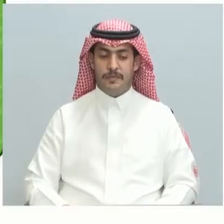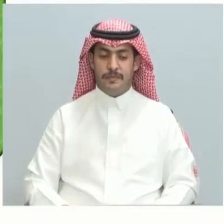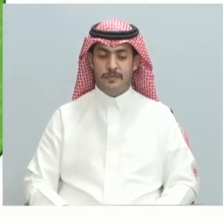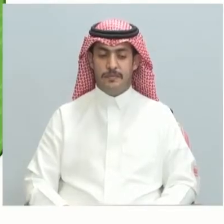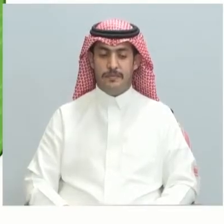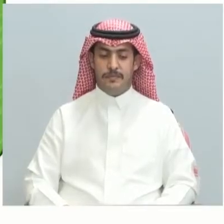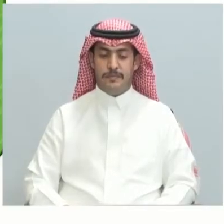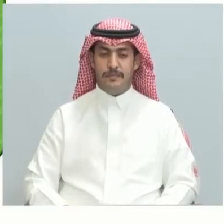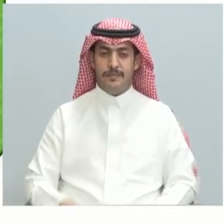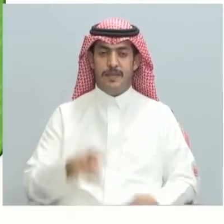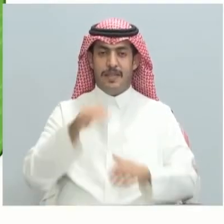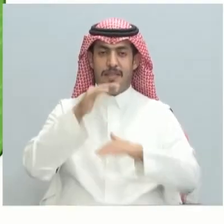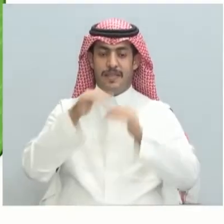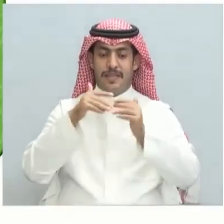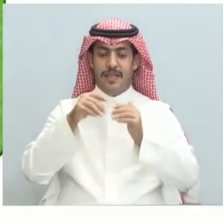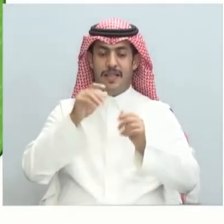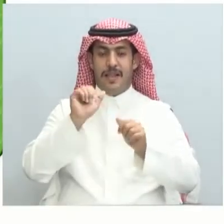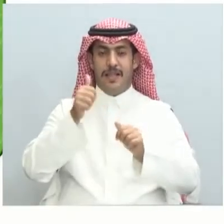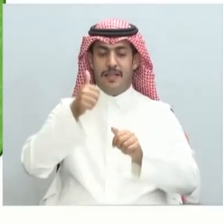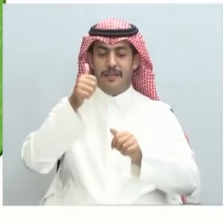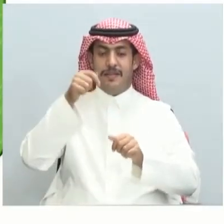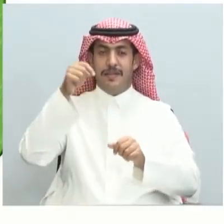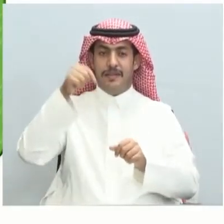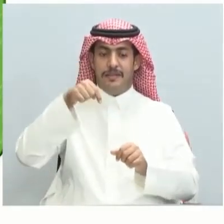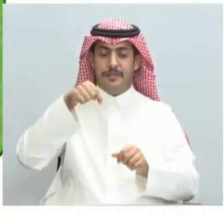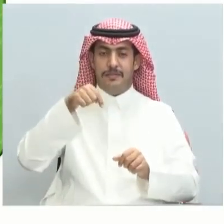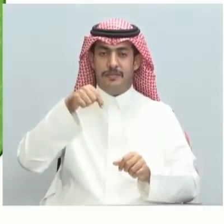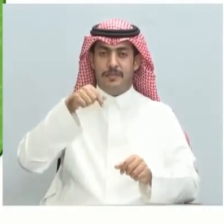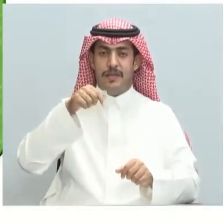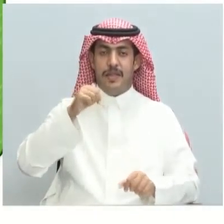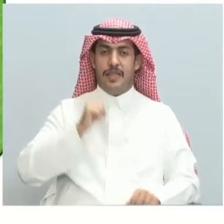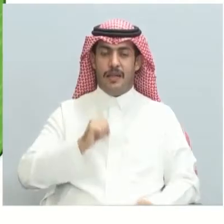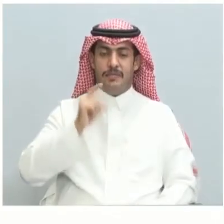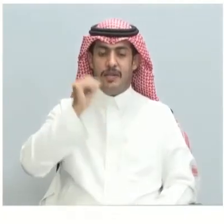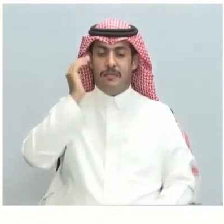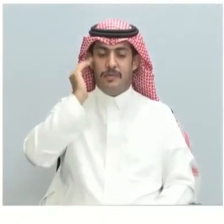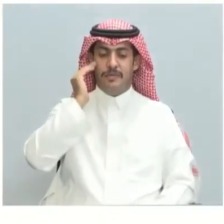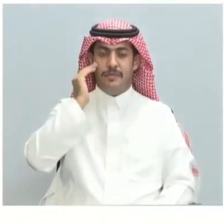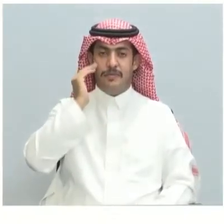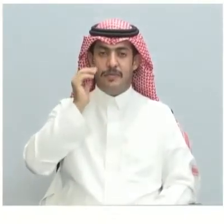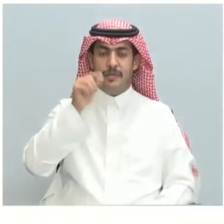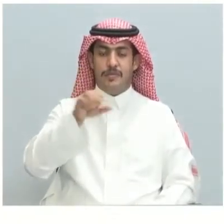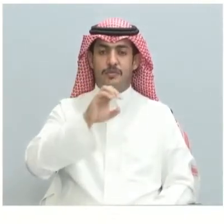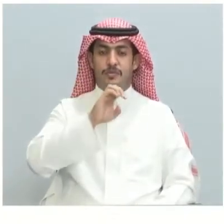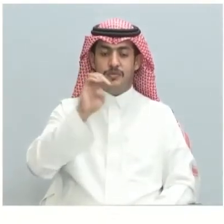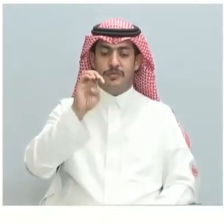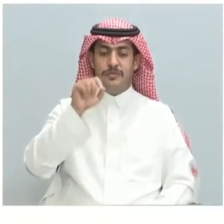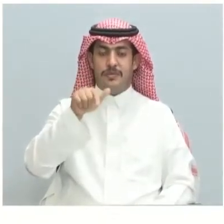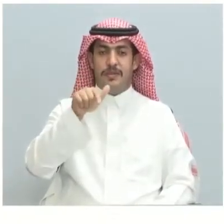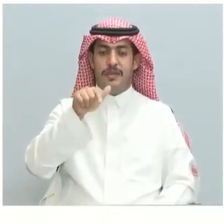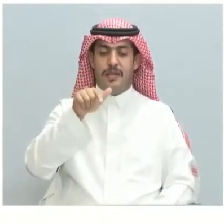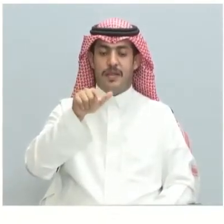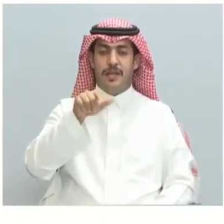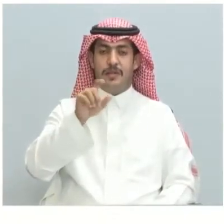الخطوات الثلاثه تم تنفيذها الان نريد منكم ابنائي وبناتي ان تجيبوا على هذه